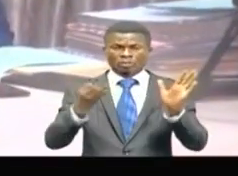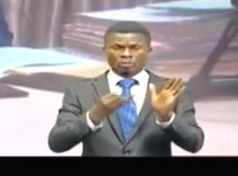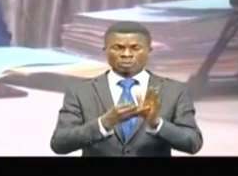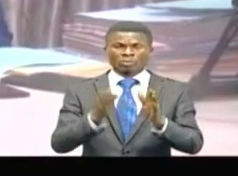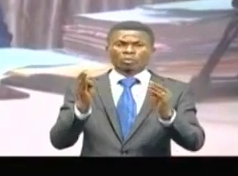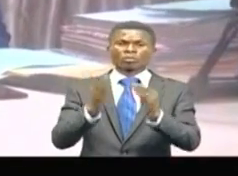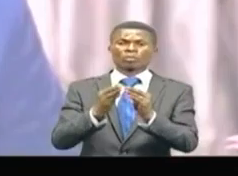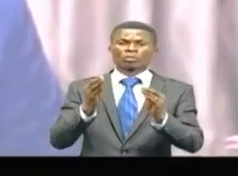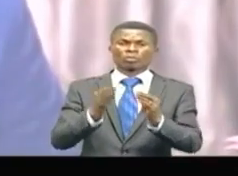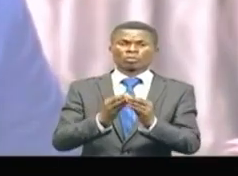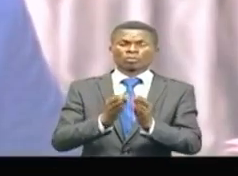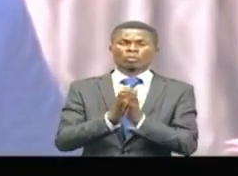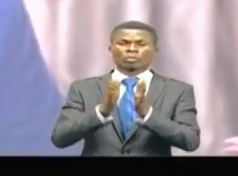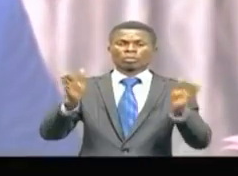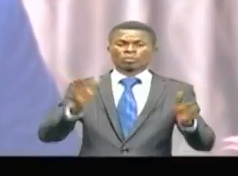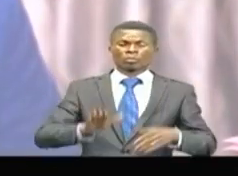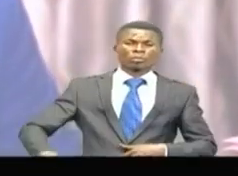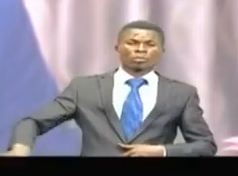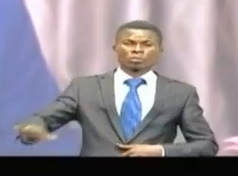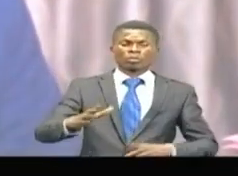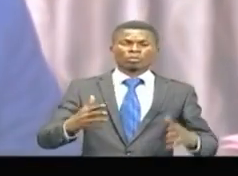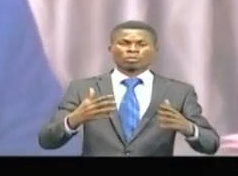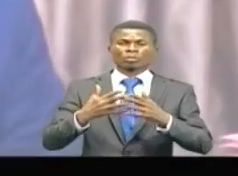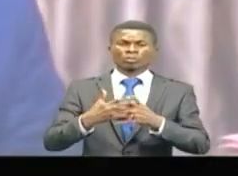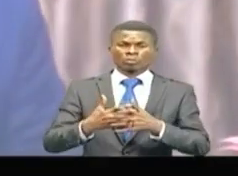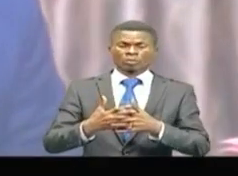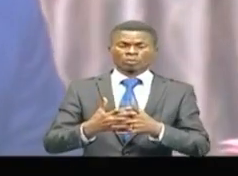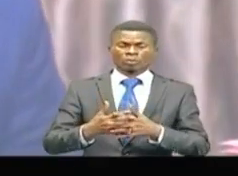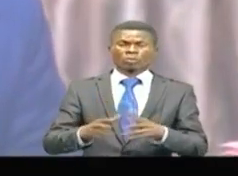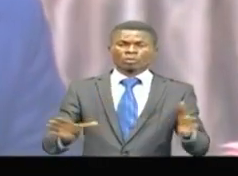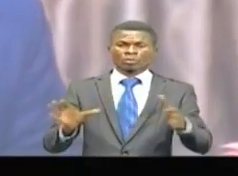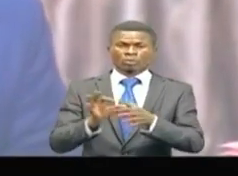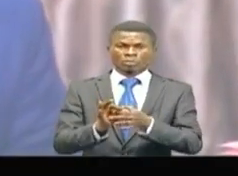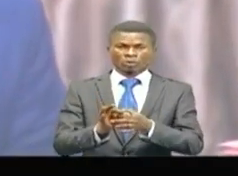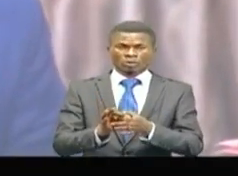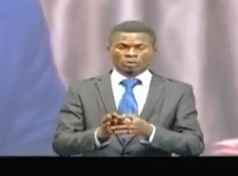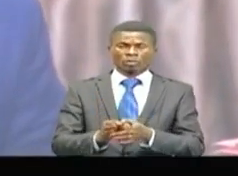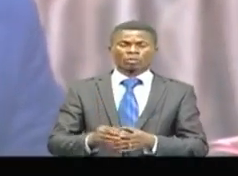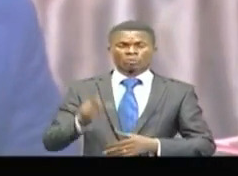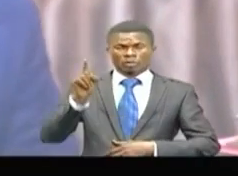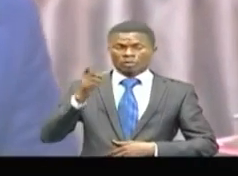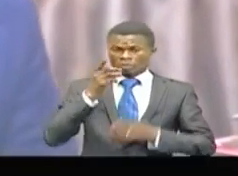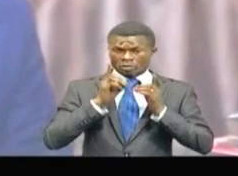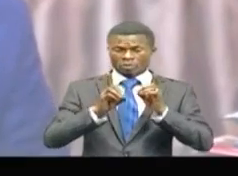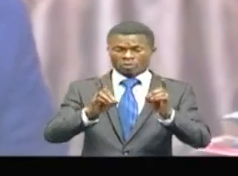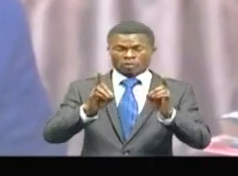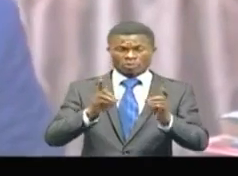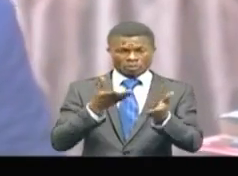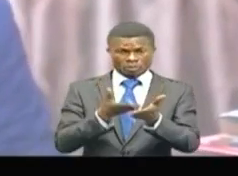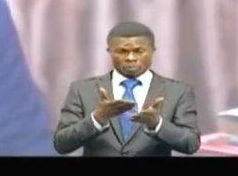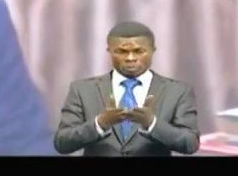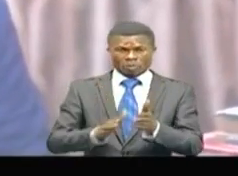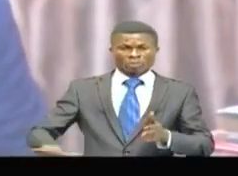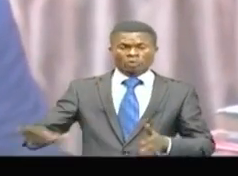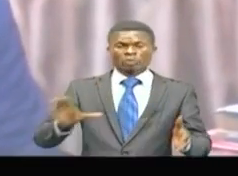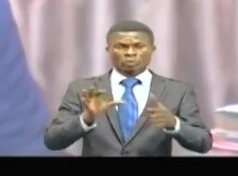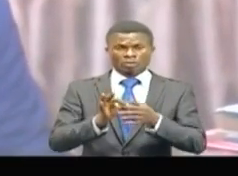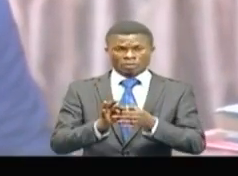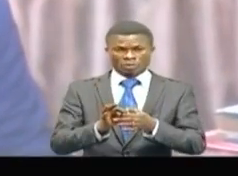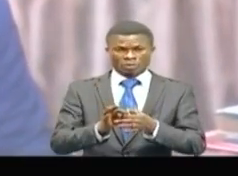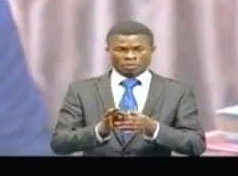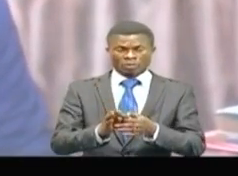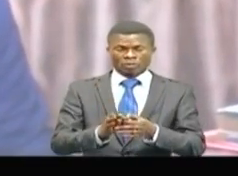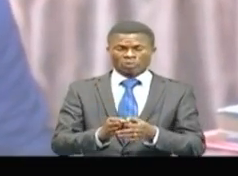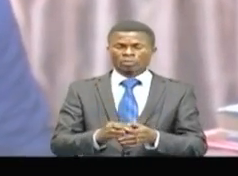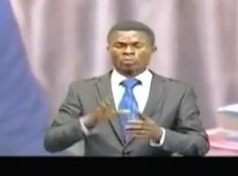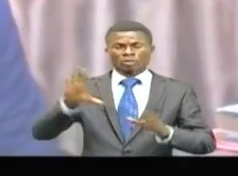Assemblée générale des Nations unies à New York. En effet, le discours prononcé à cette occasion a été unanimement